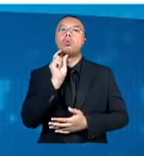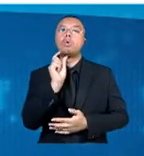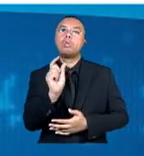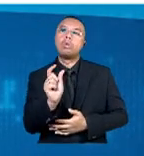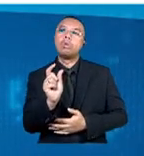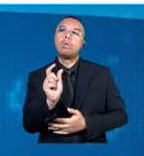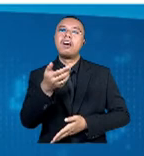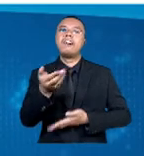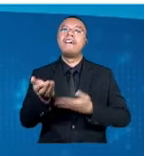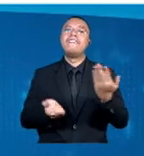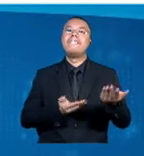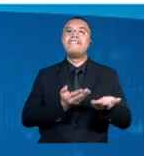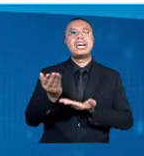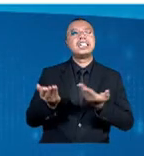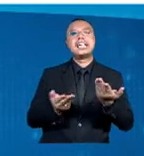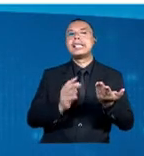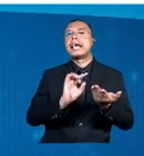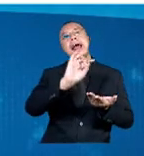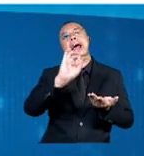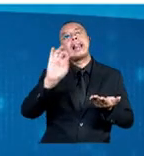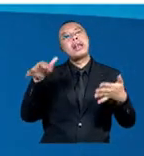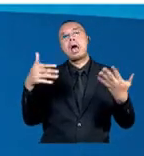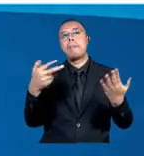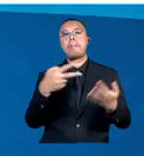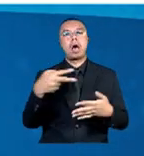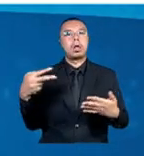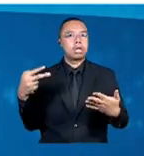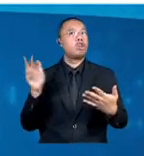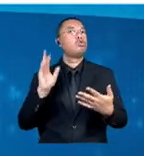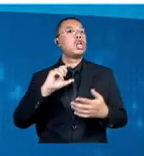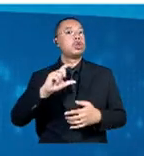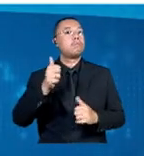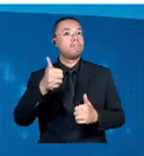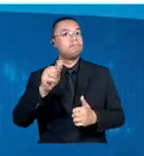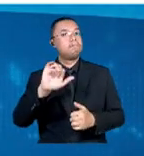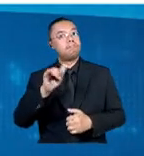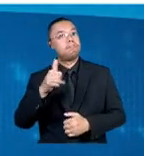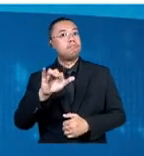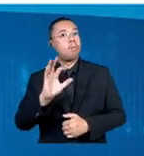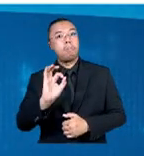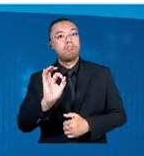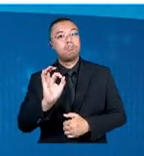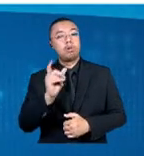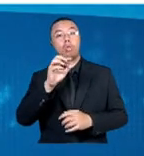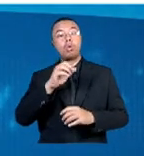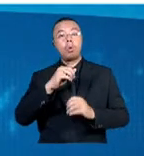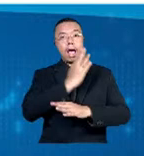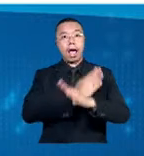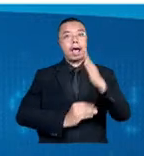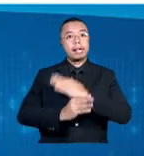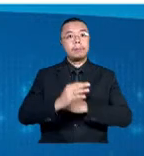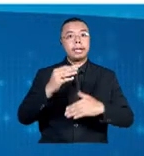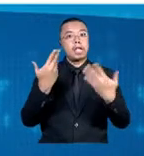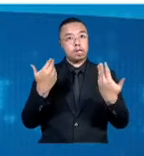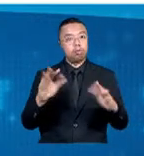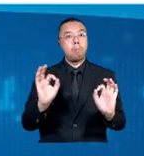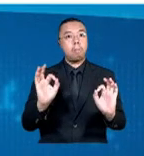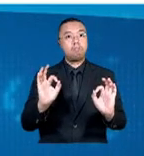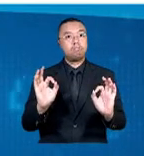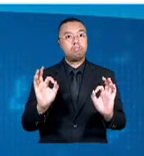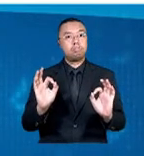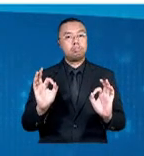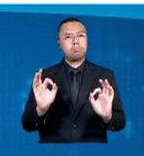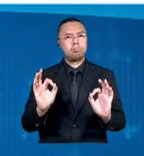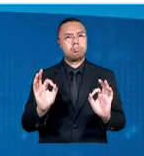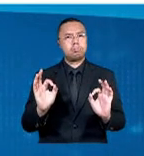untuk fasilitas-fasilitasnya itu artinya sudah cukup baik Pak untuk atlet disabilitas?